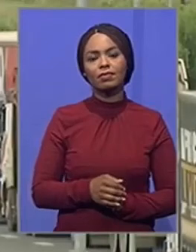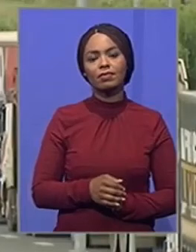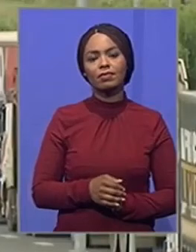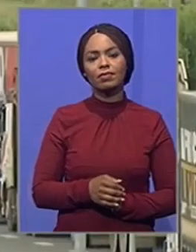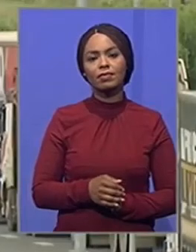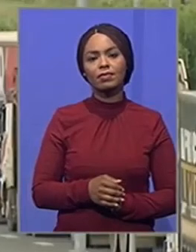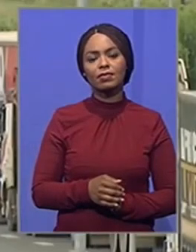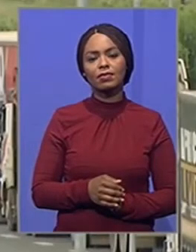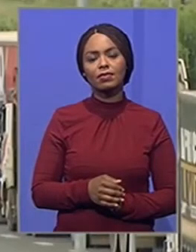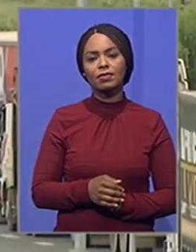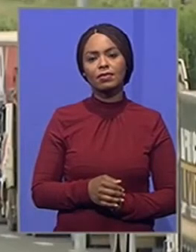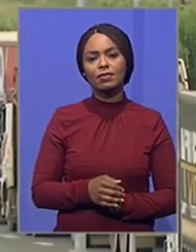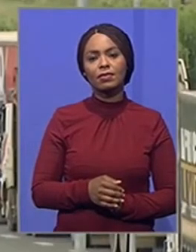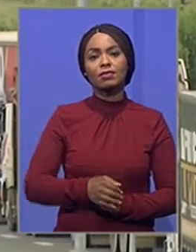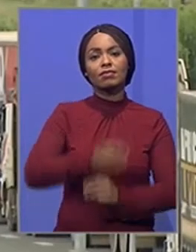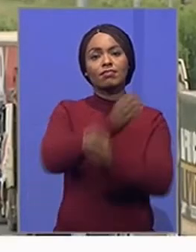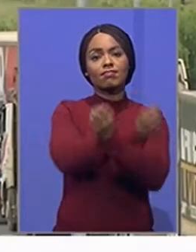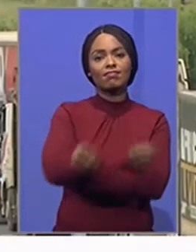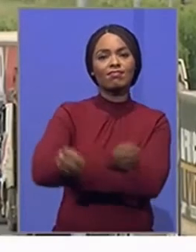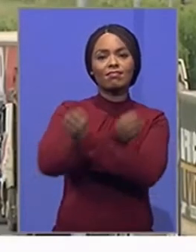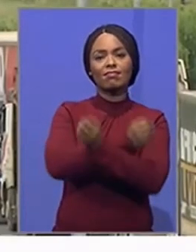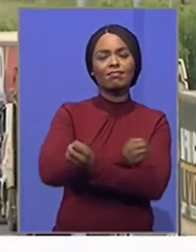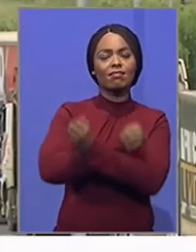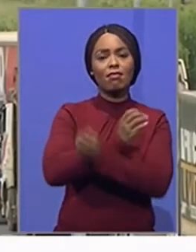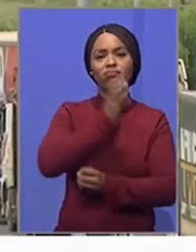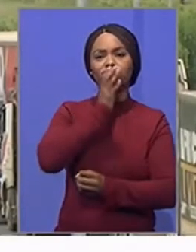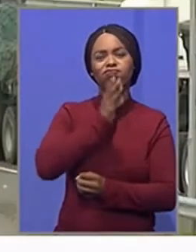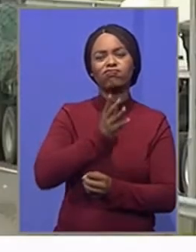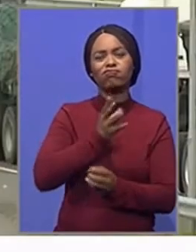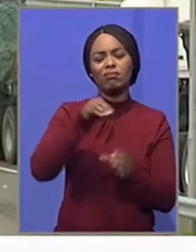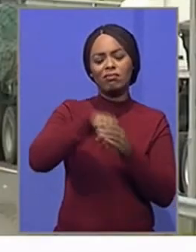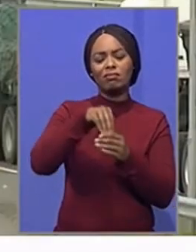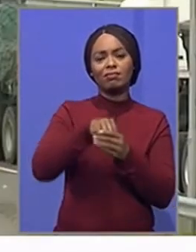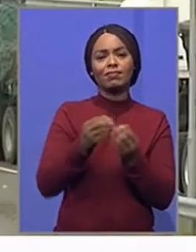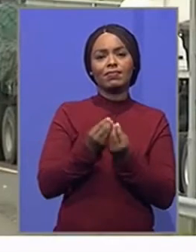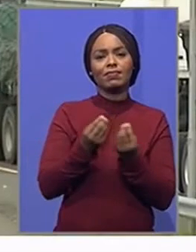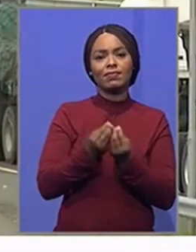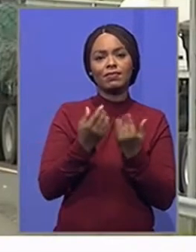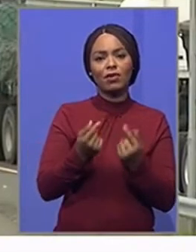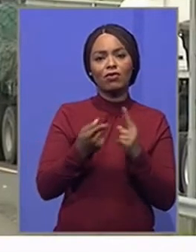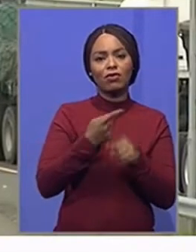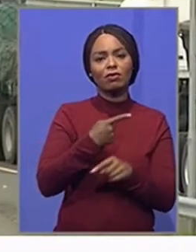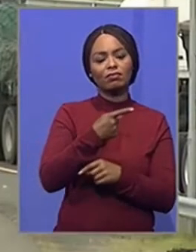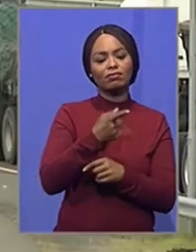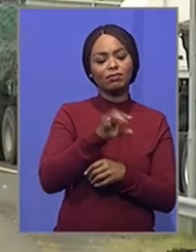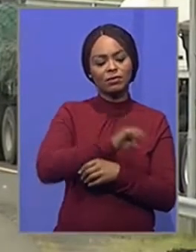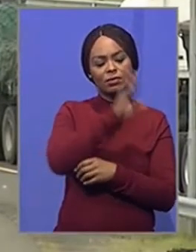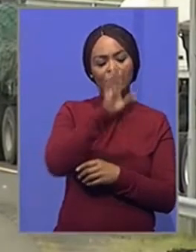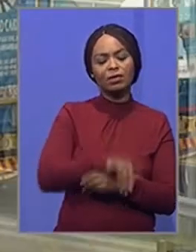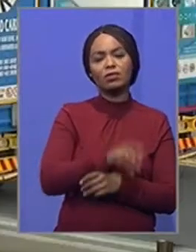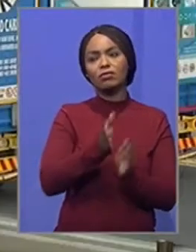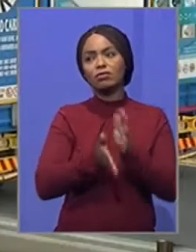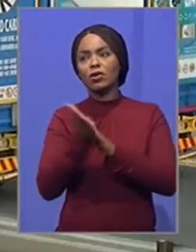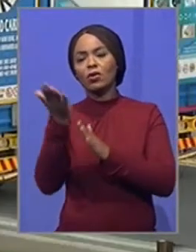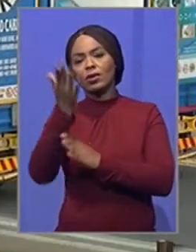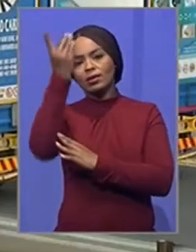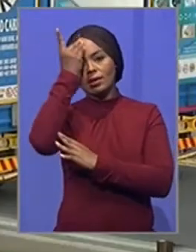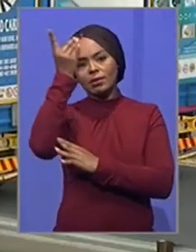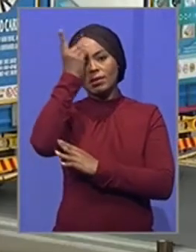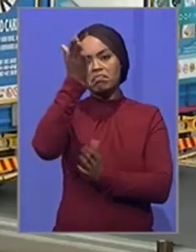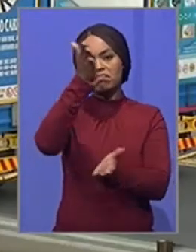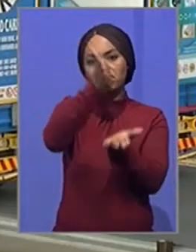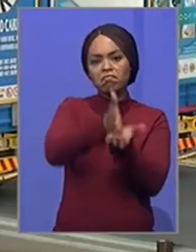Dilori tšeo di rwelego merwalo go tšwa nageng ka bophara go ya le go leba boemakepeng ka Durban di gagetswe fa go tloga bošegong bja